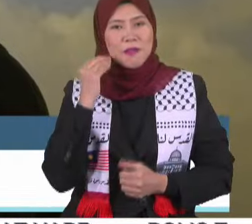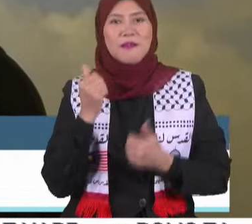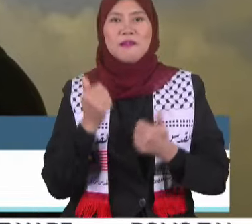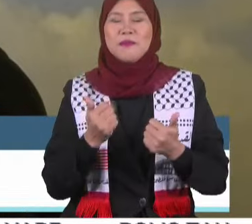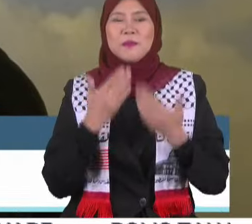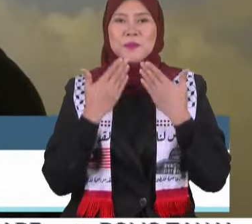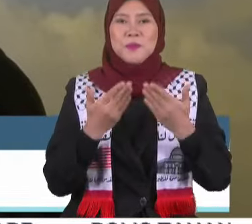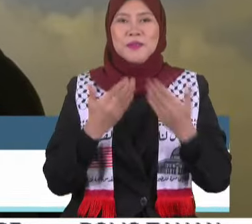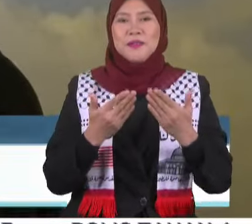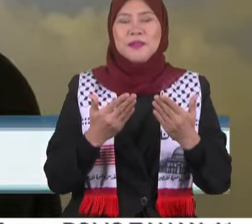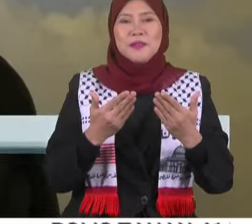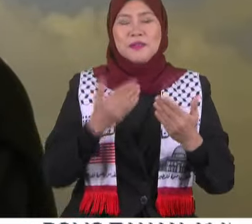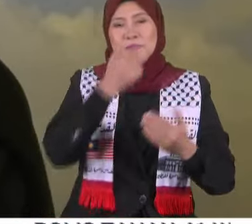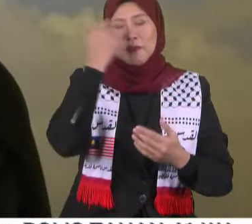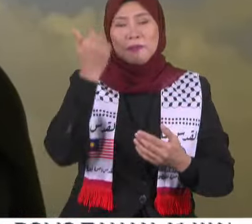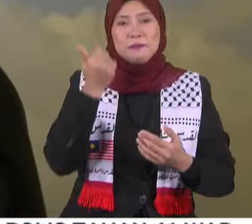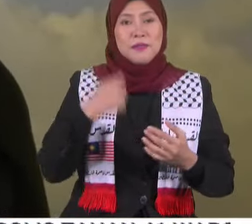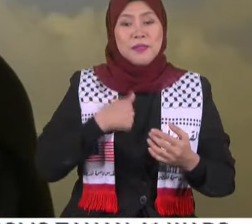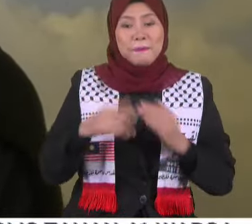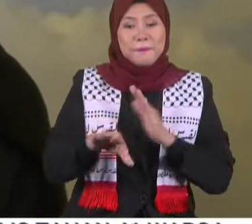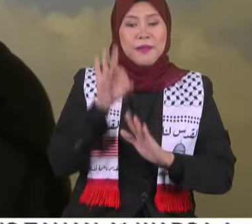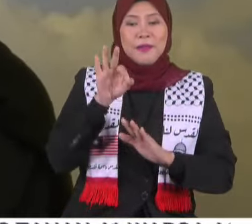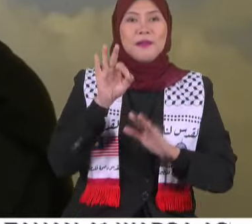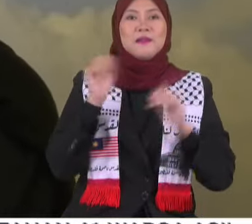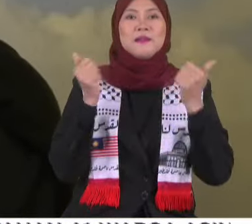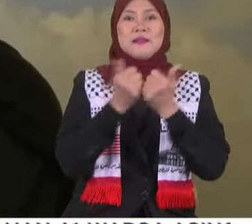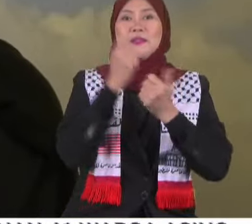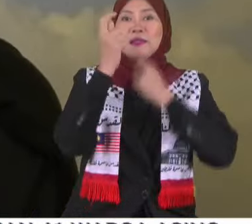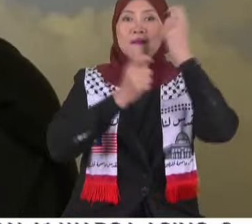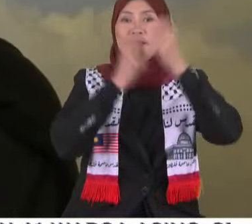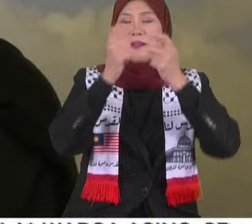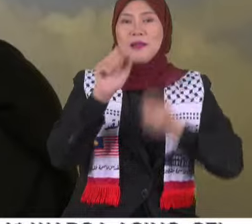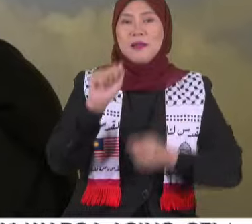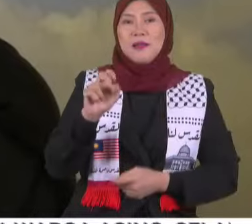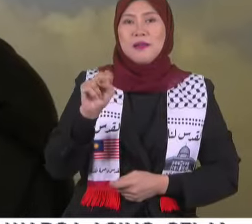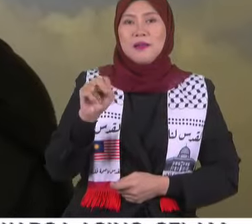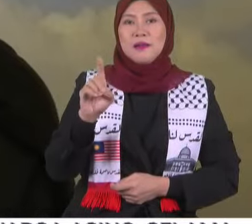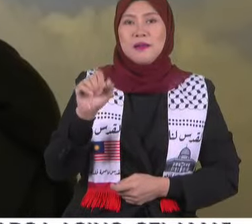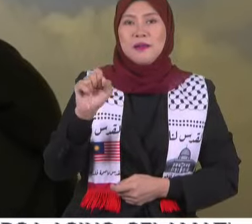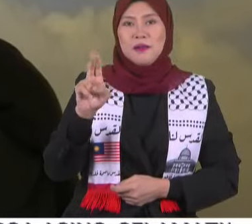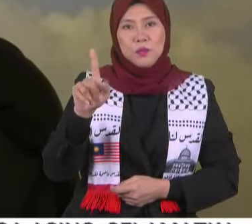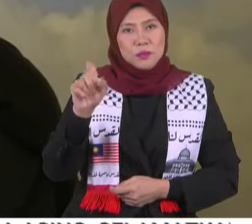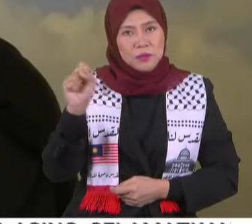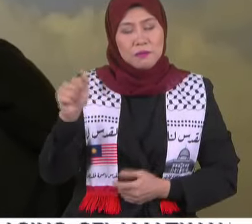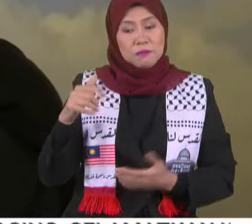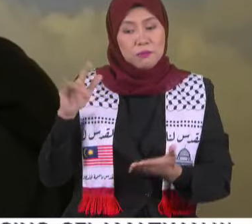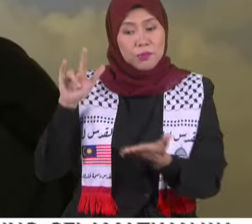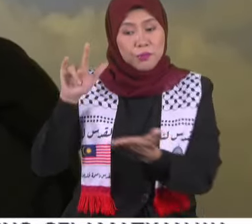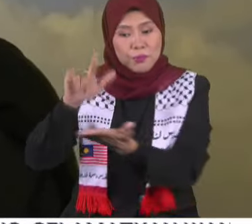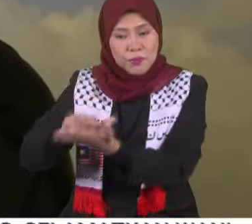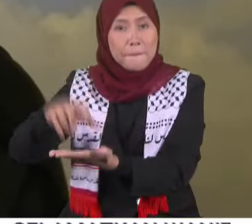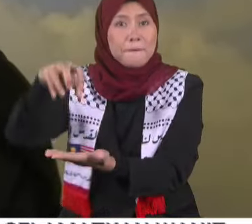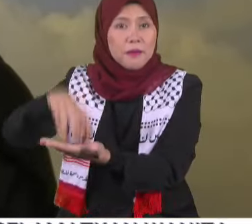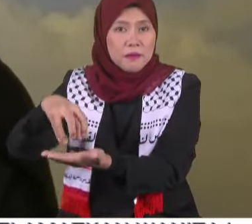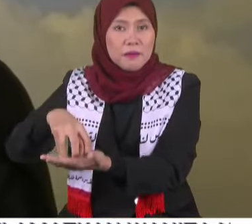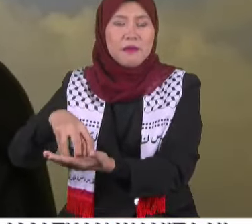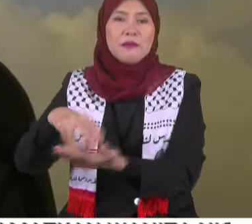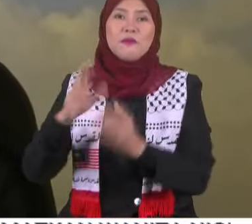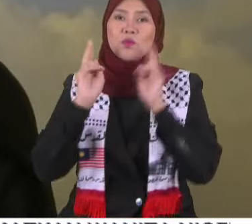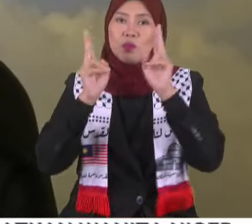saya sangat bersyukur sangat sebab saya pilih Andalusia. Pengurusan dekat sana, Ustazah, Ustaz Mutawih apa semua